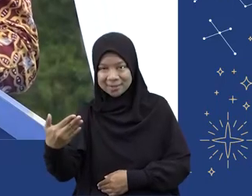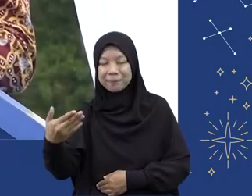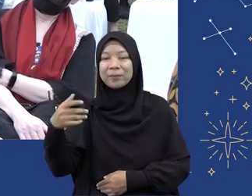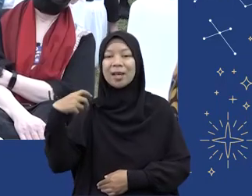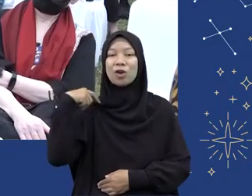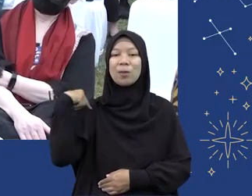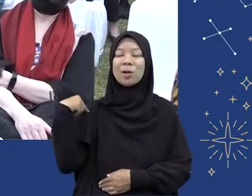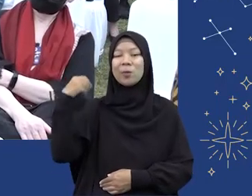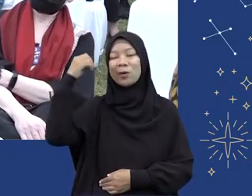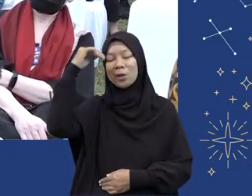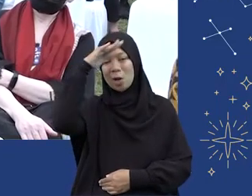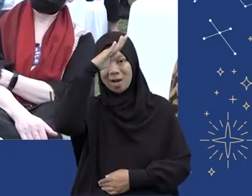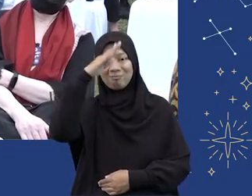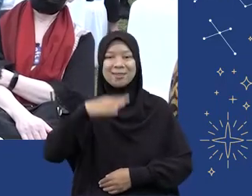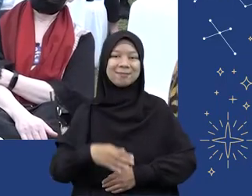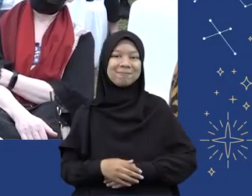Kamil